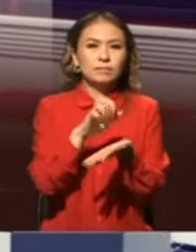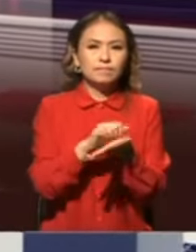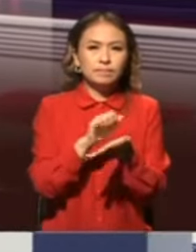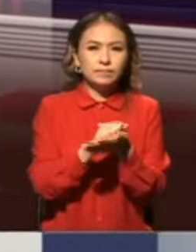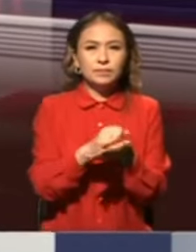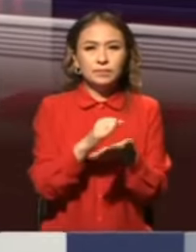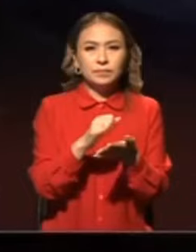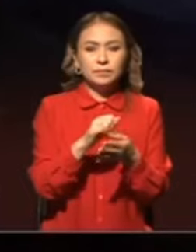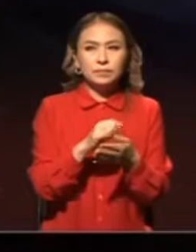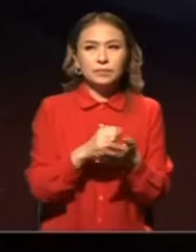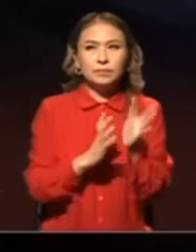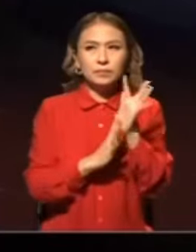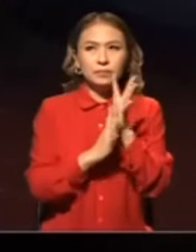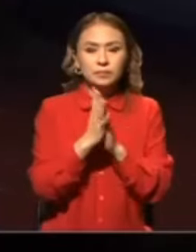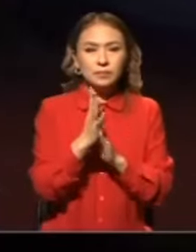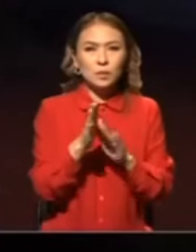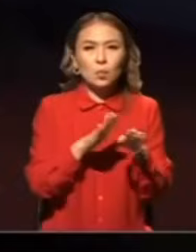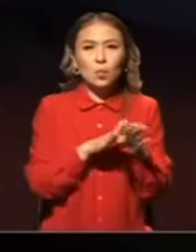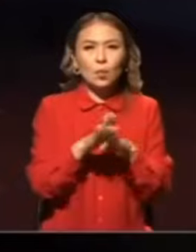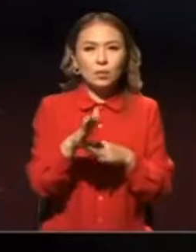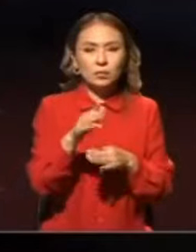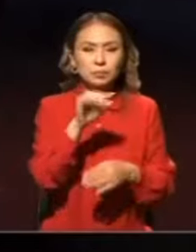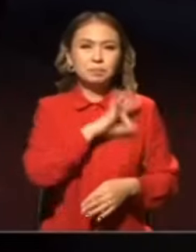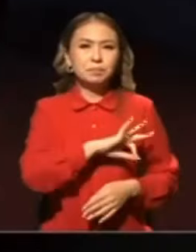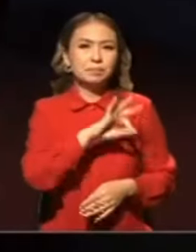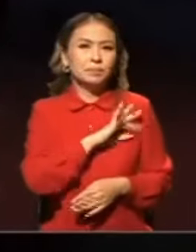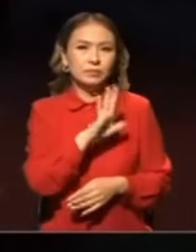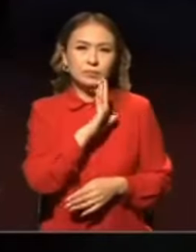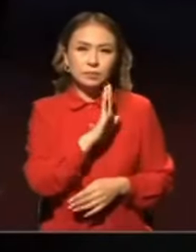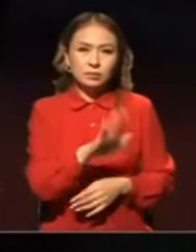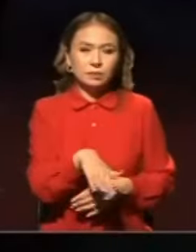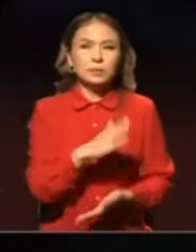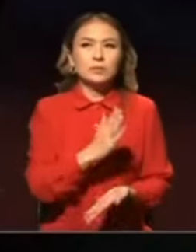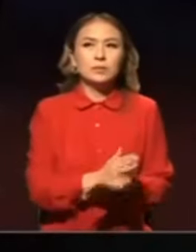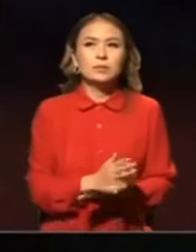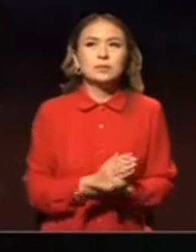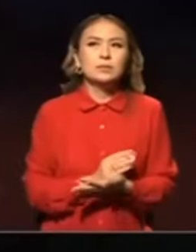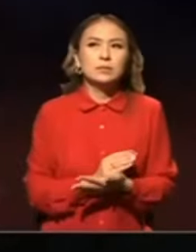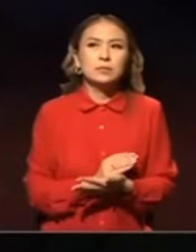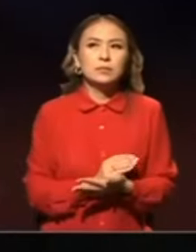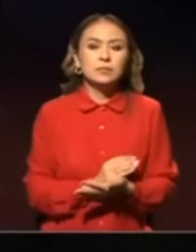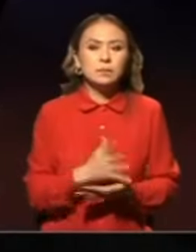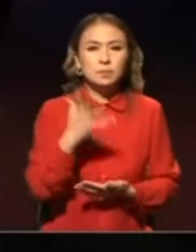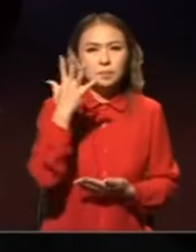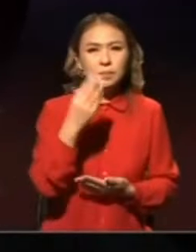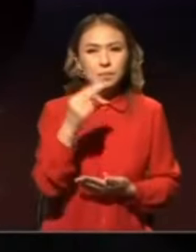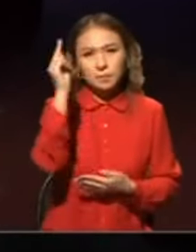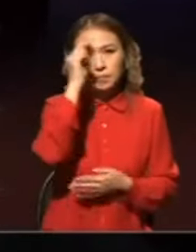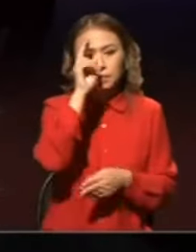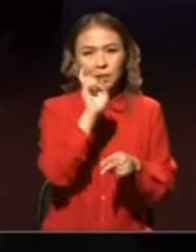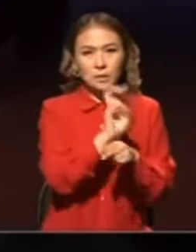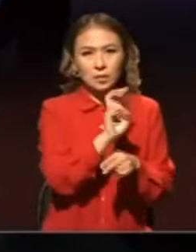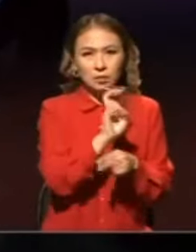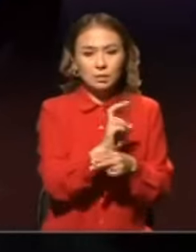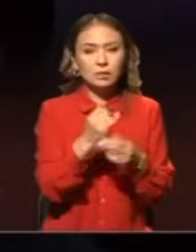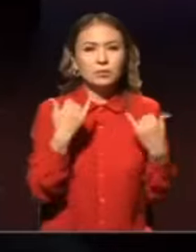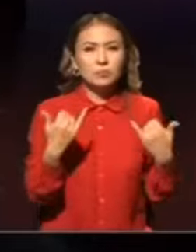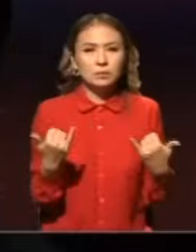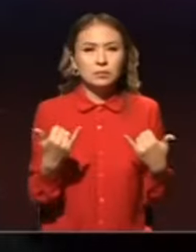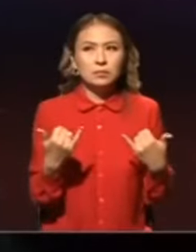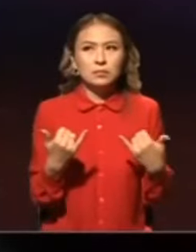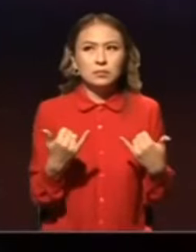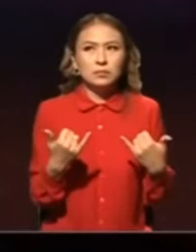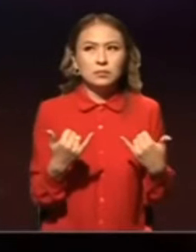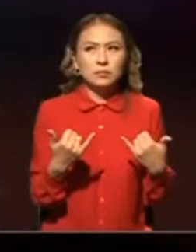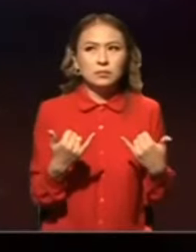өздерінің өнімдерін толық ала алмаған, табысқа жете алмаған азаматтар келіп 5 күндік оқып, содан кейін қазір бізде